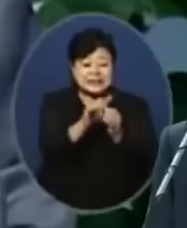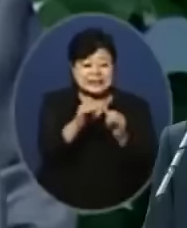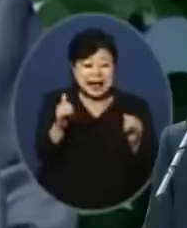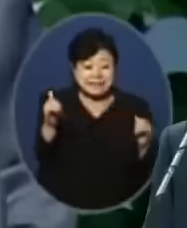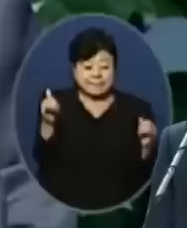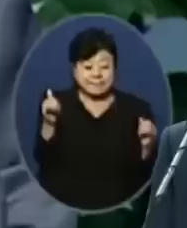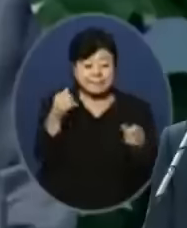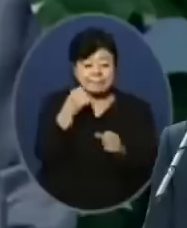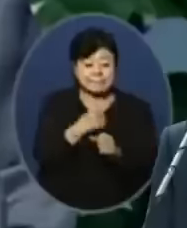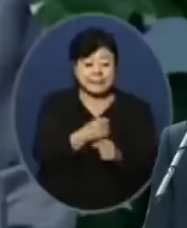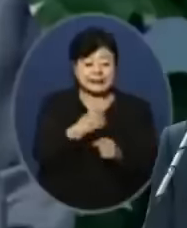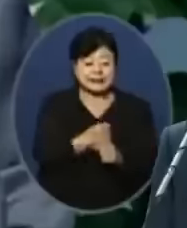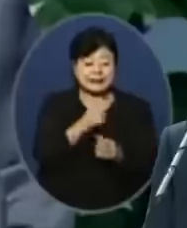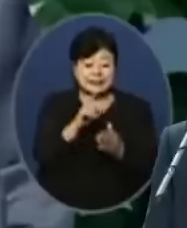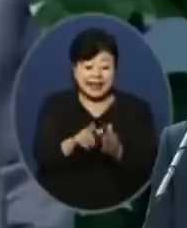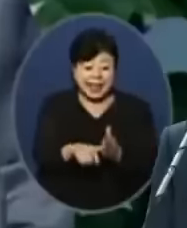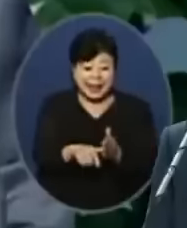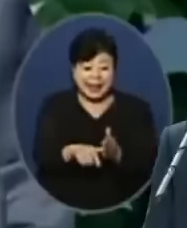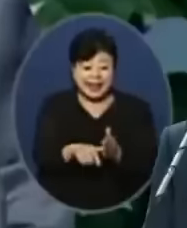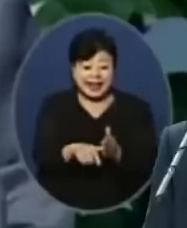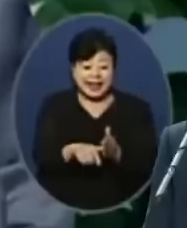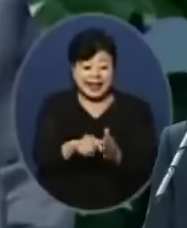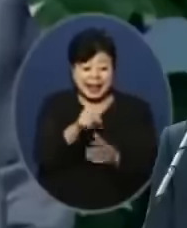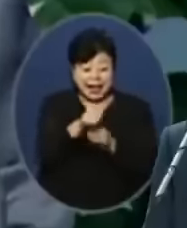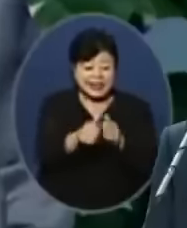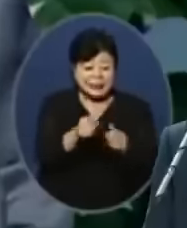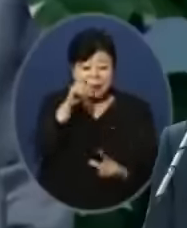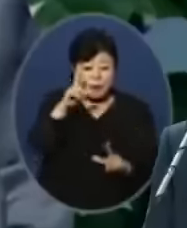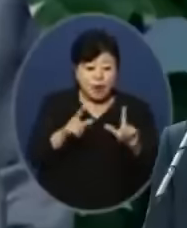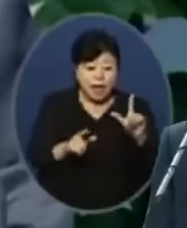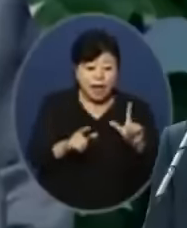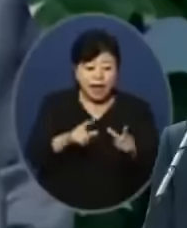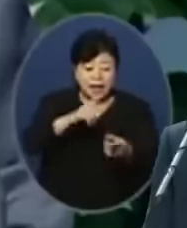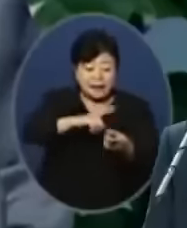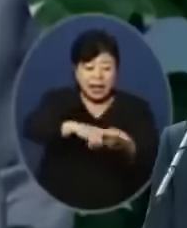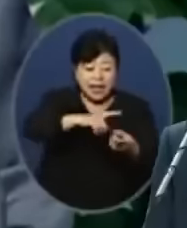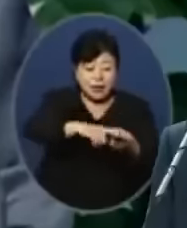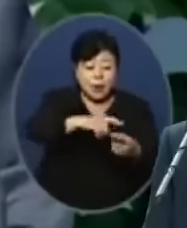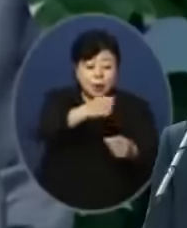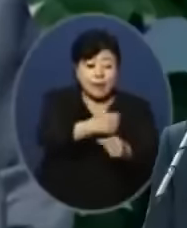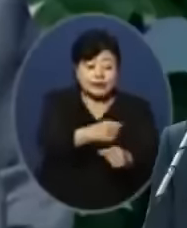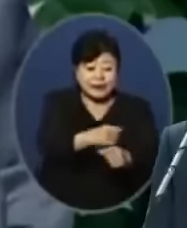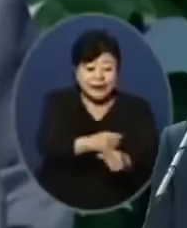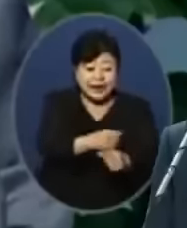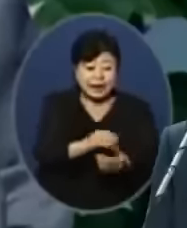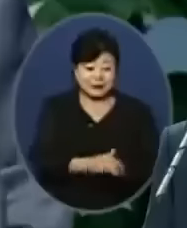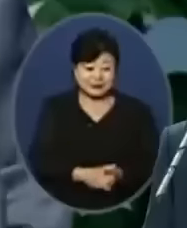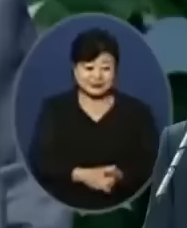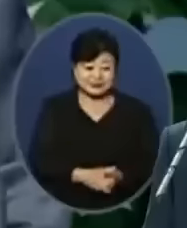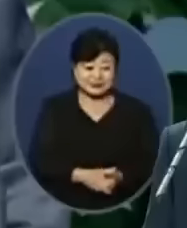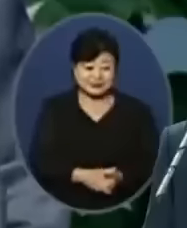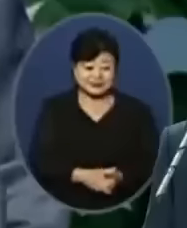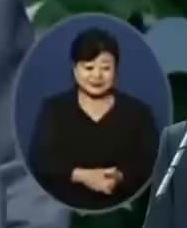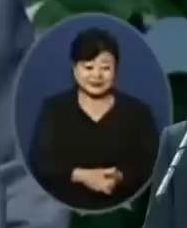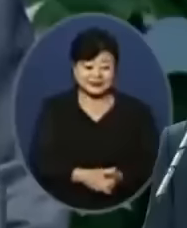사람을 만드실 때 하나님의 형상과 모양대로 만드셨다고 하신 것입니다.